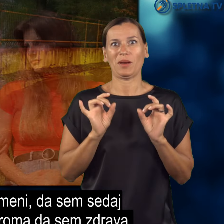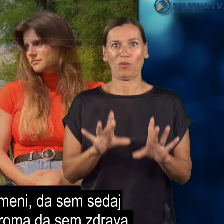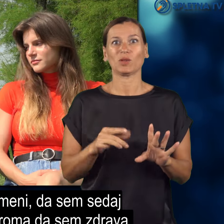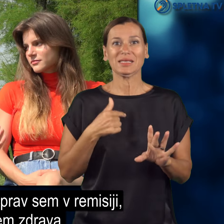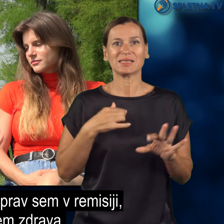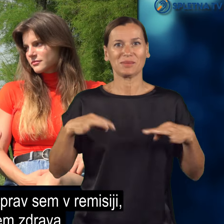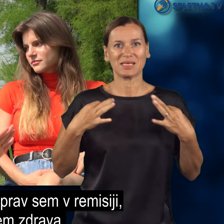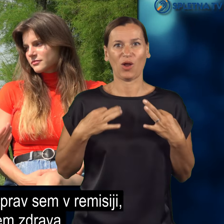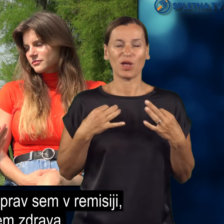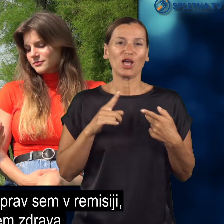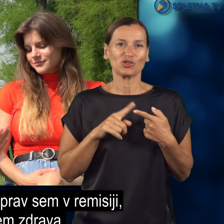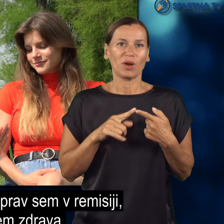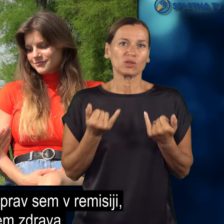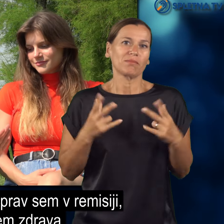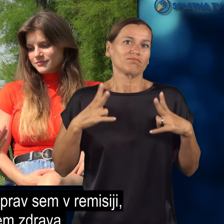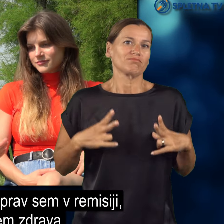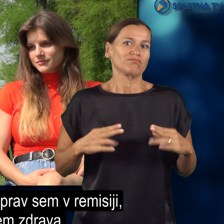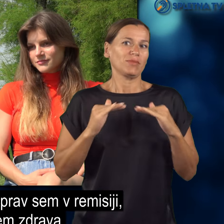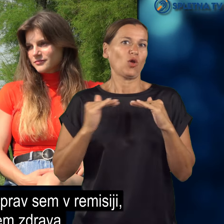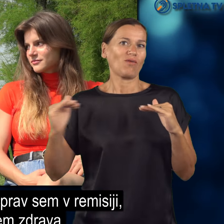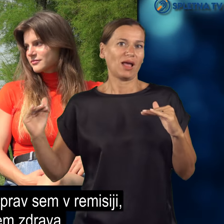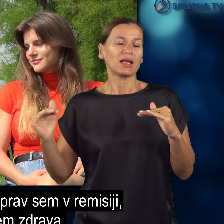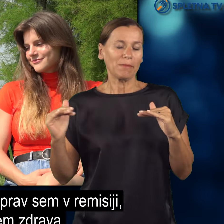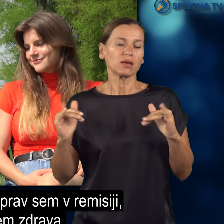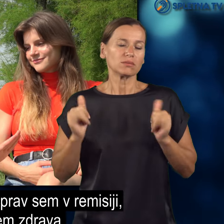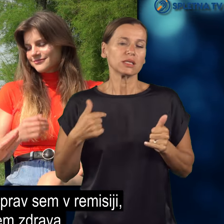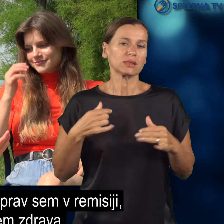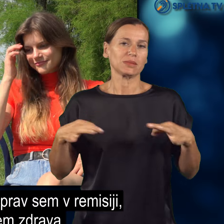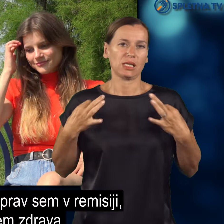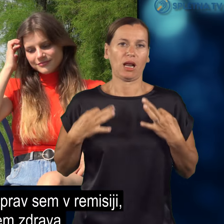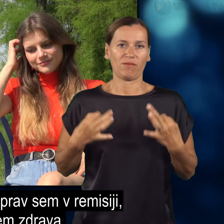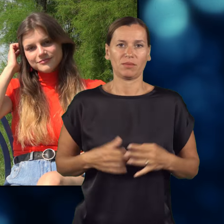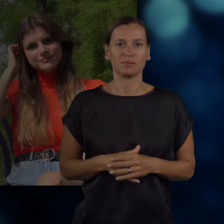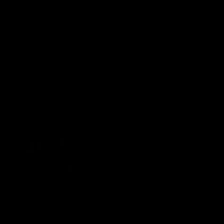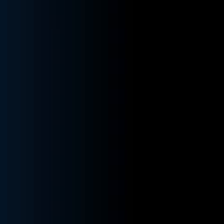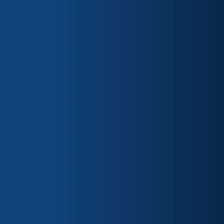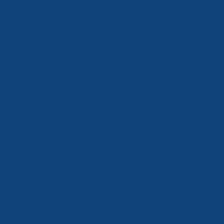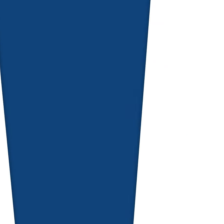sem zdrava, tako bom rekla, čeprav sem v remisiji, ne, ampak sem zdrava.